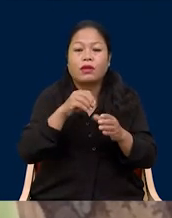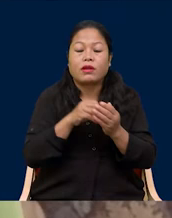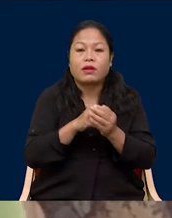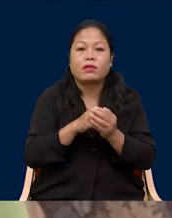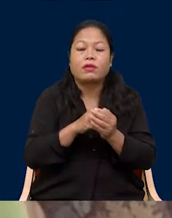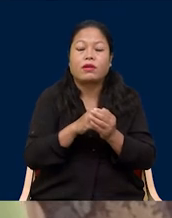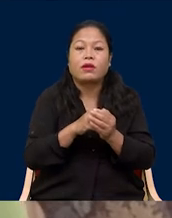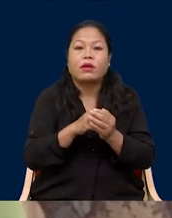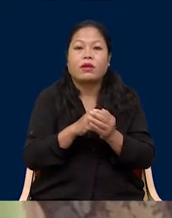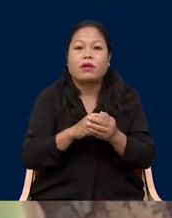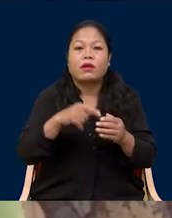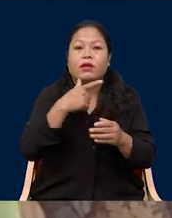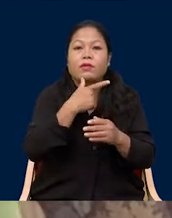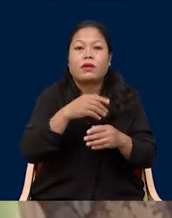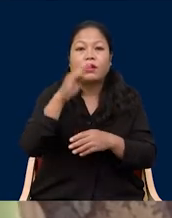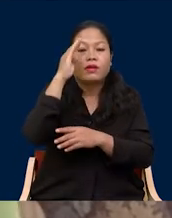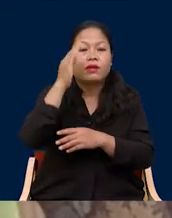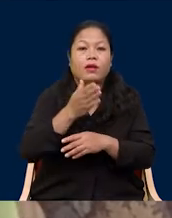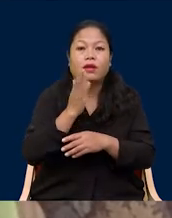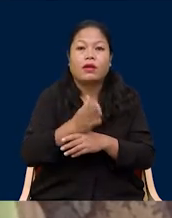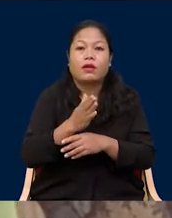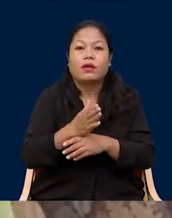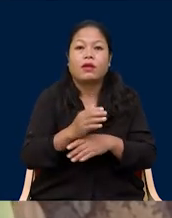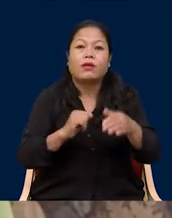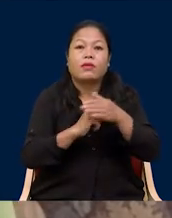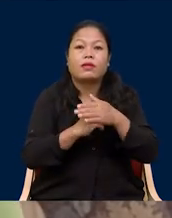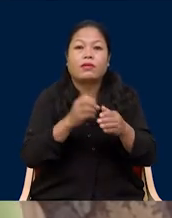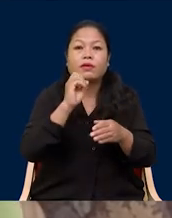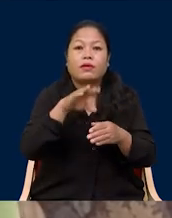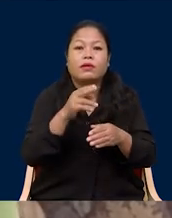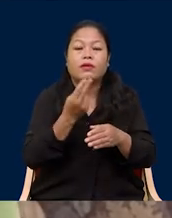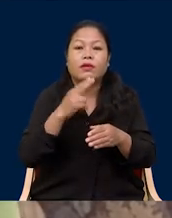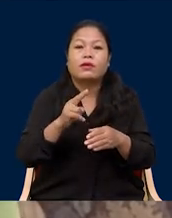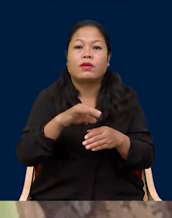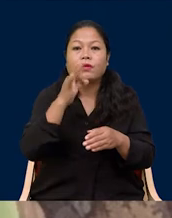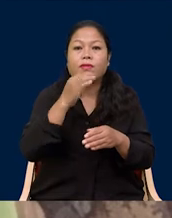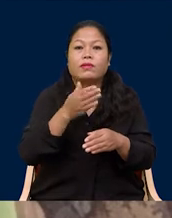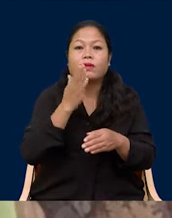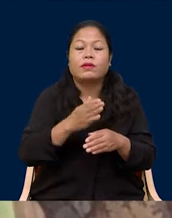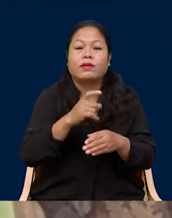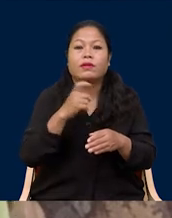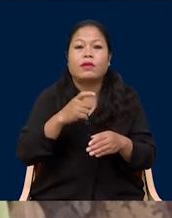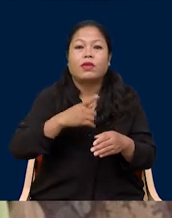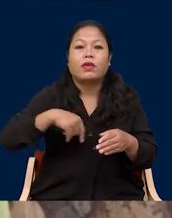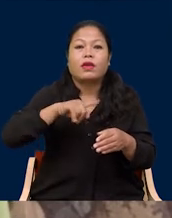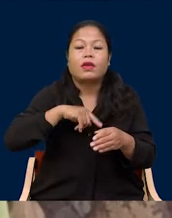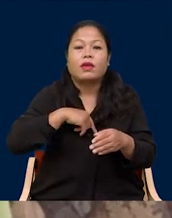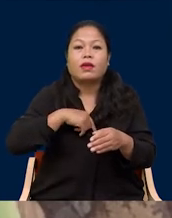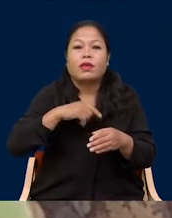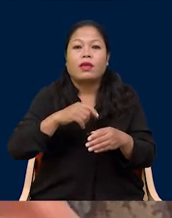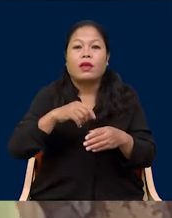डिप्लोमेसीकै कुरामा हेर्दाखेरि पनि बेलायत सरकारले चाहिँ प्राथमिकता दिएको छ जुन चाहिँ यो विषयलाई,